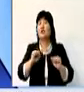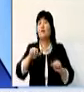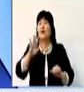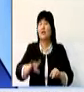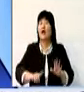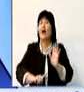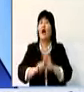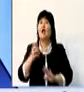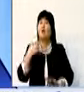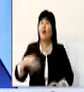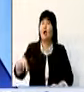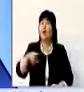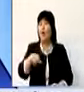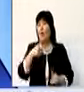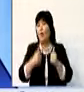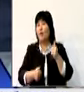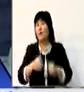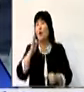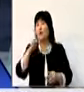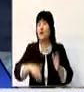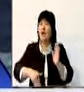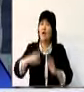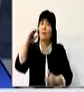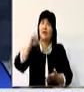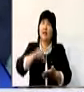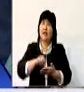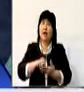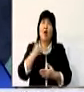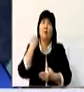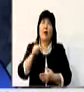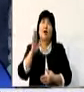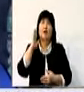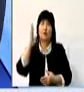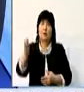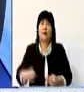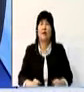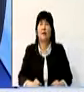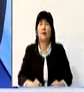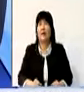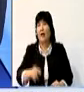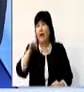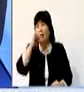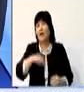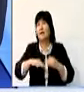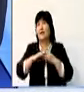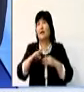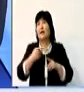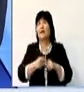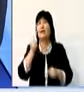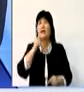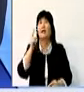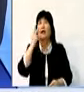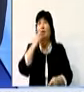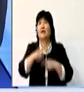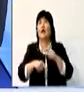аймақ үшін осы бәсеке болашақта да биік мақсатты бағындыру баспалдағы болмақ. Қазақ баласын ежелден келе жатқан